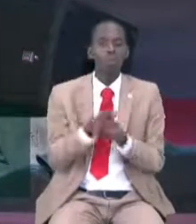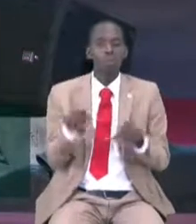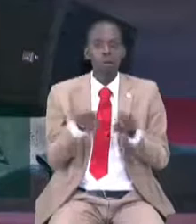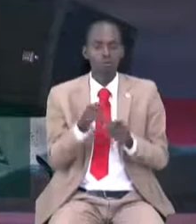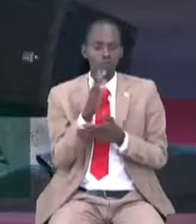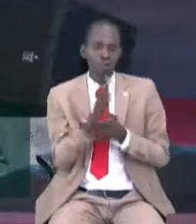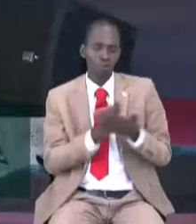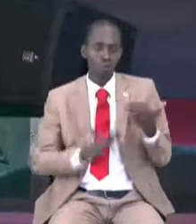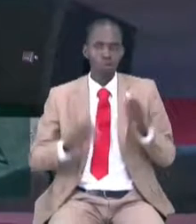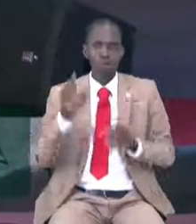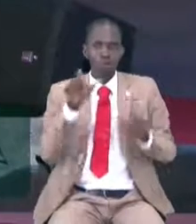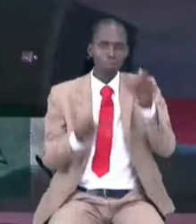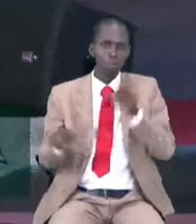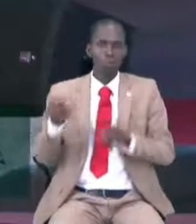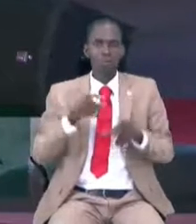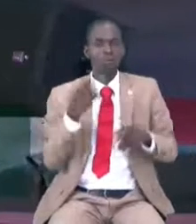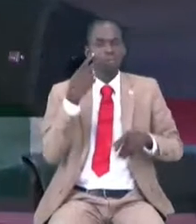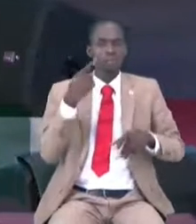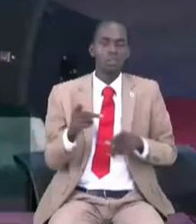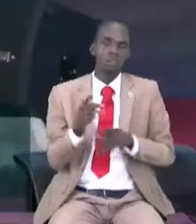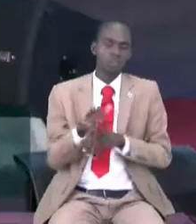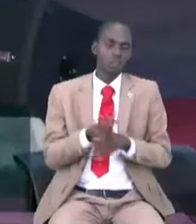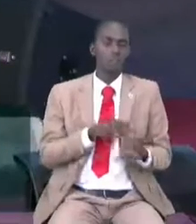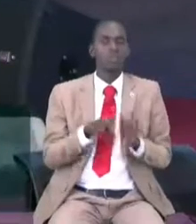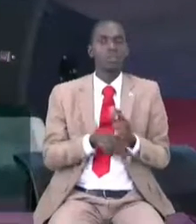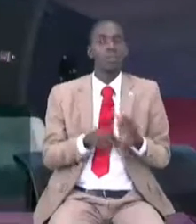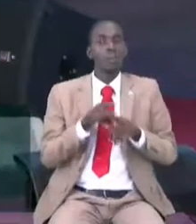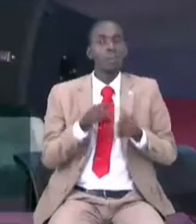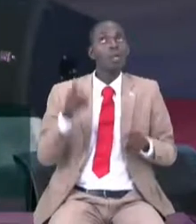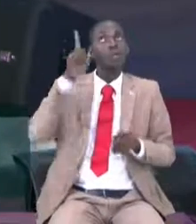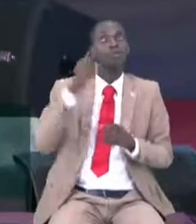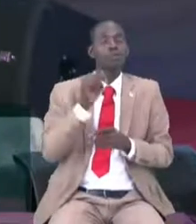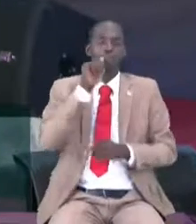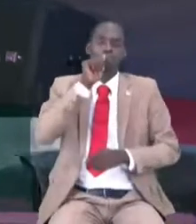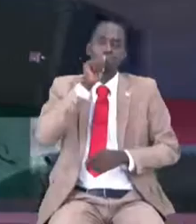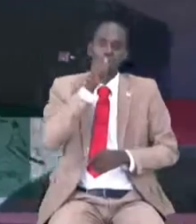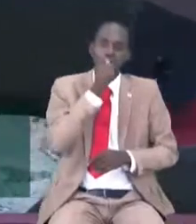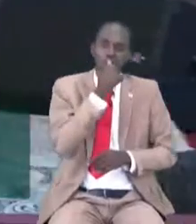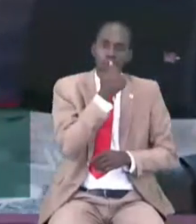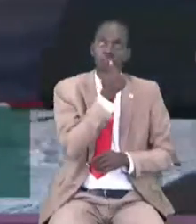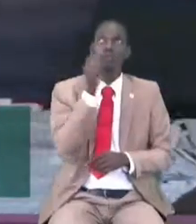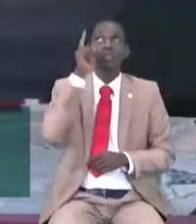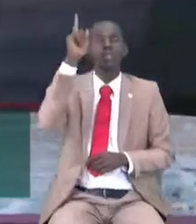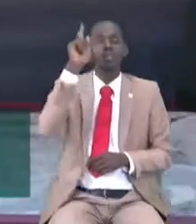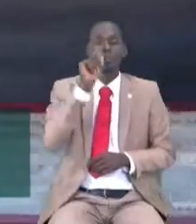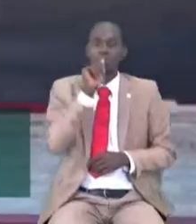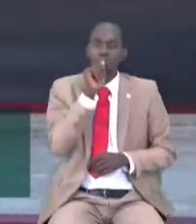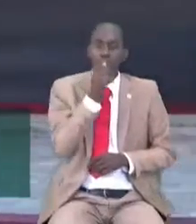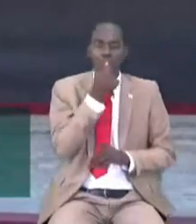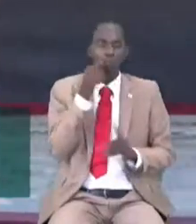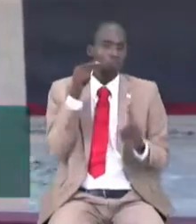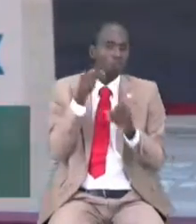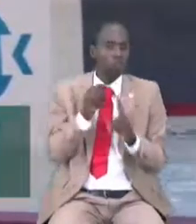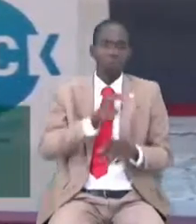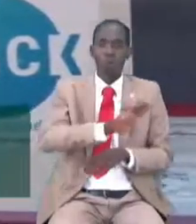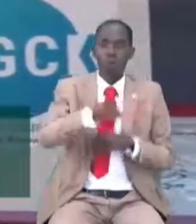Deuxième Pierre 3, 9. Le Seigneur ne tarde pas dans l'accomplissement de la promesse, comme quelques-uns le croient, mais il use de